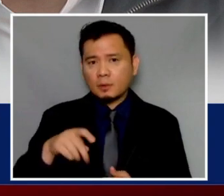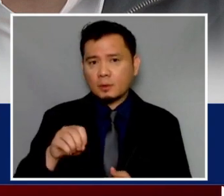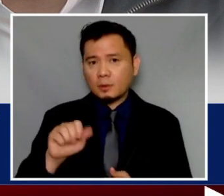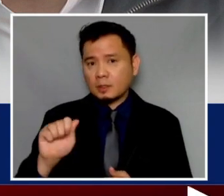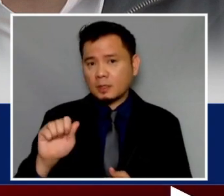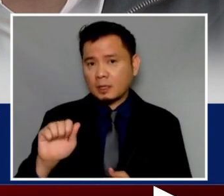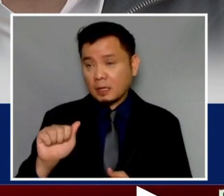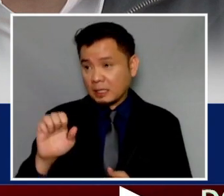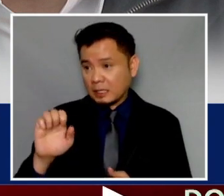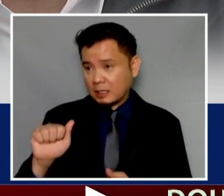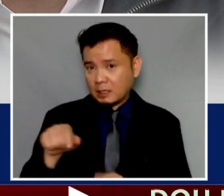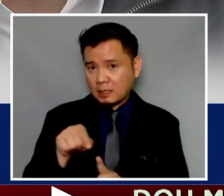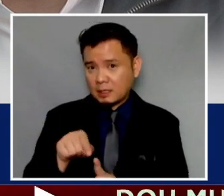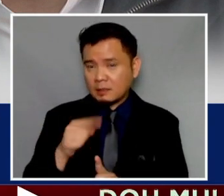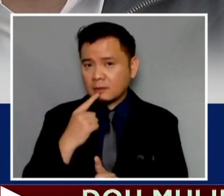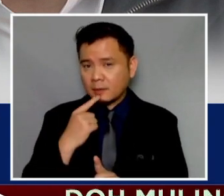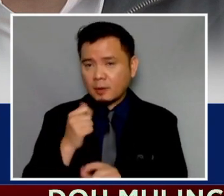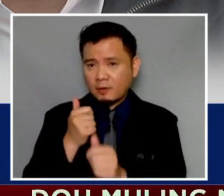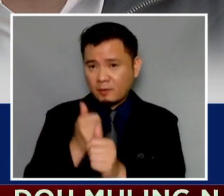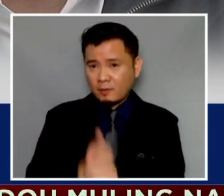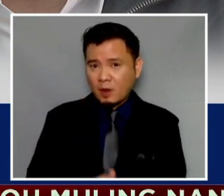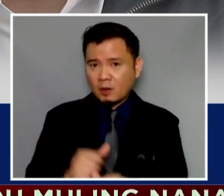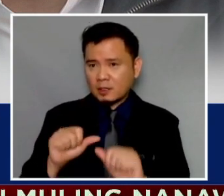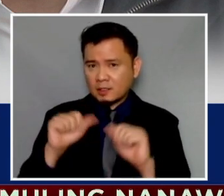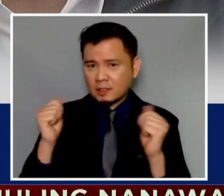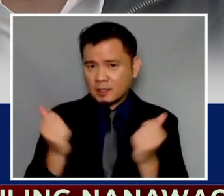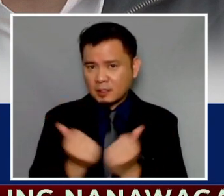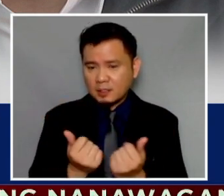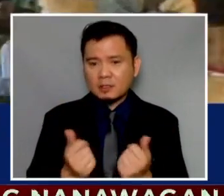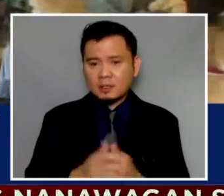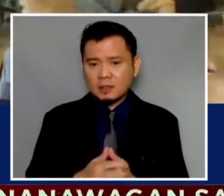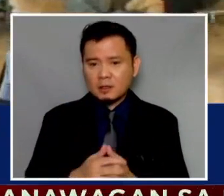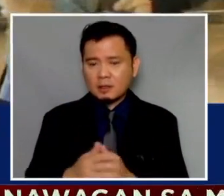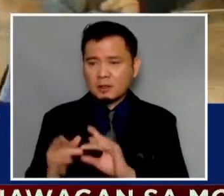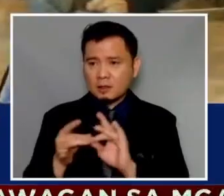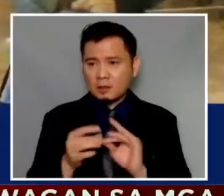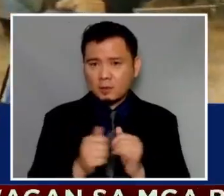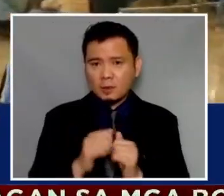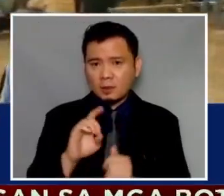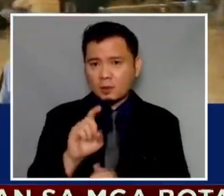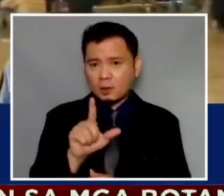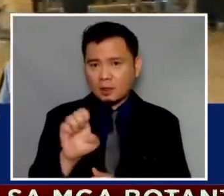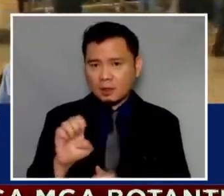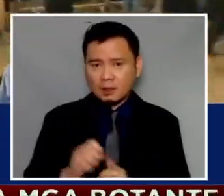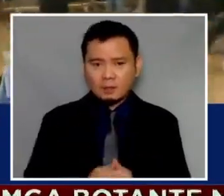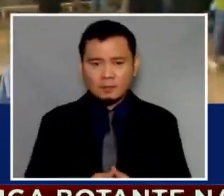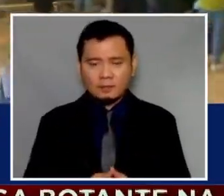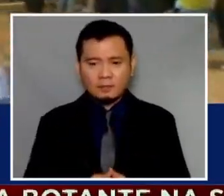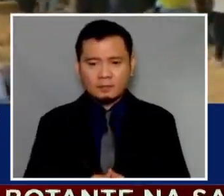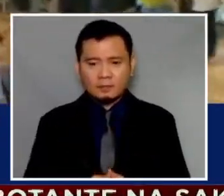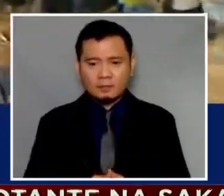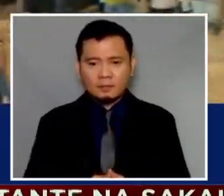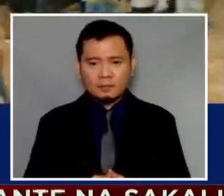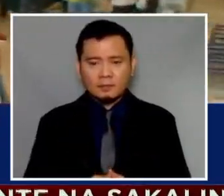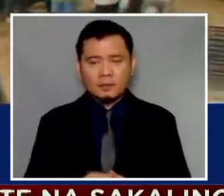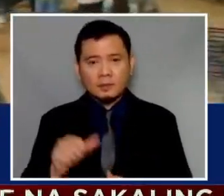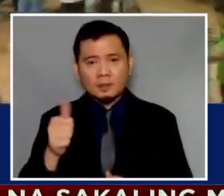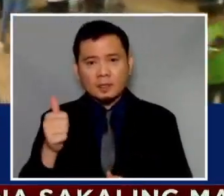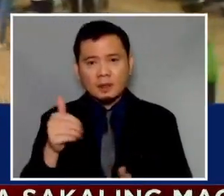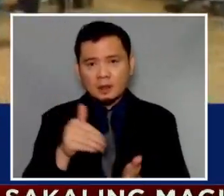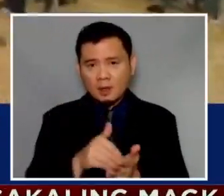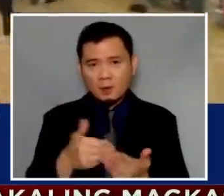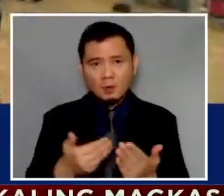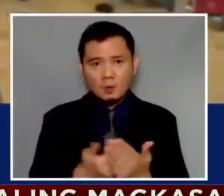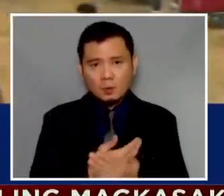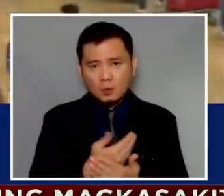susunod pa rin ang ahensya sa kalihim ng DOLE. Tinatayang nasa 10,000 bagong OFW sa Saudi